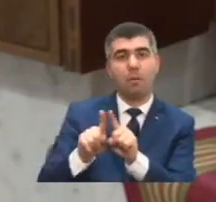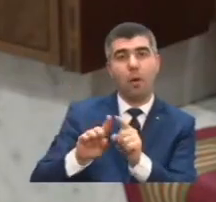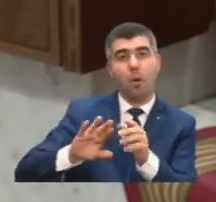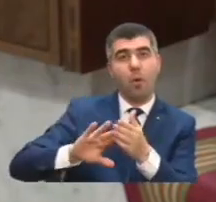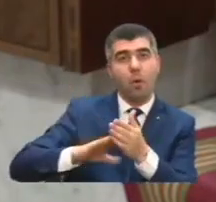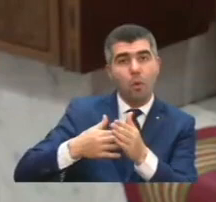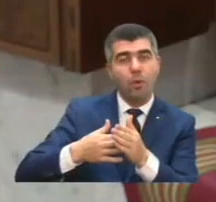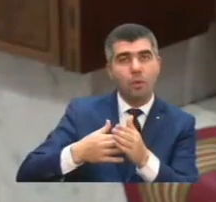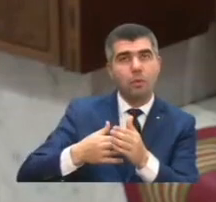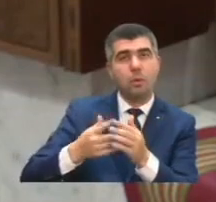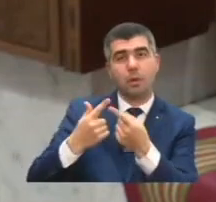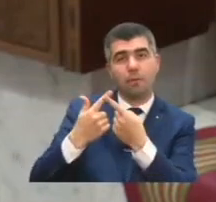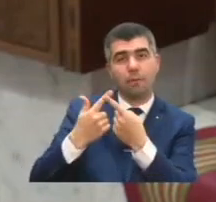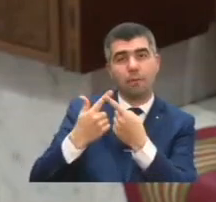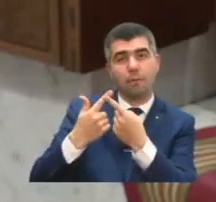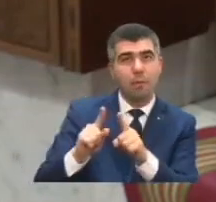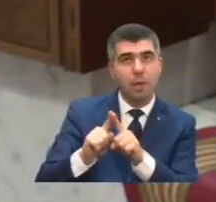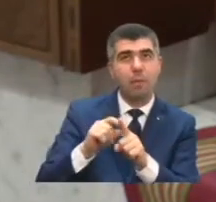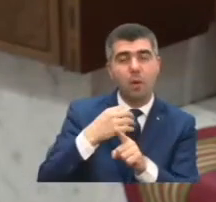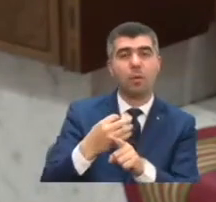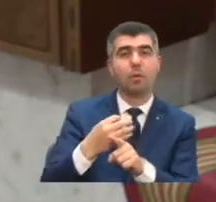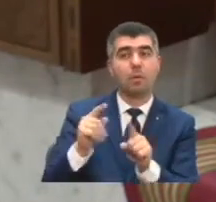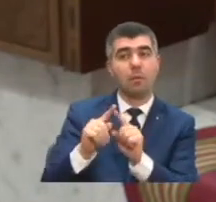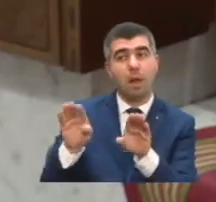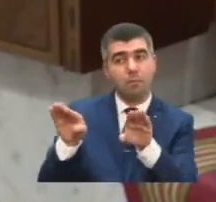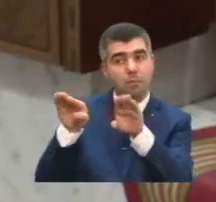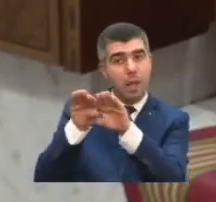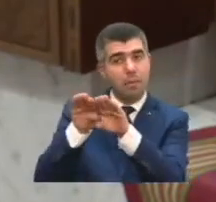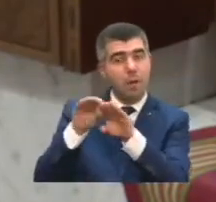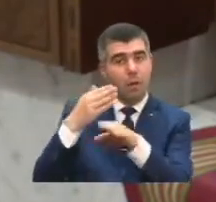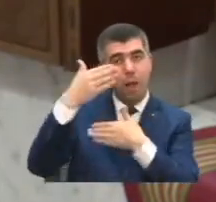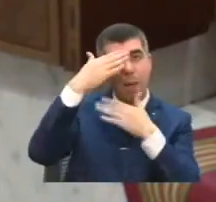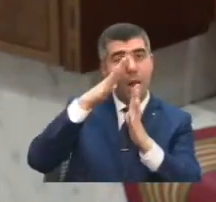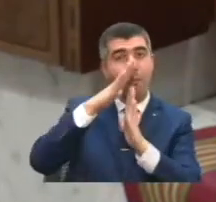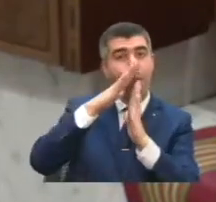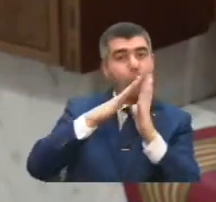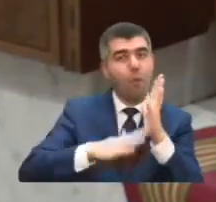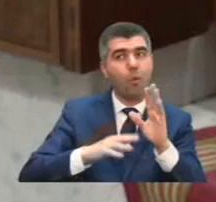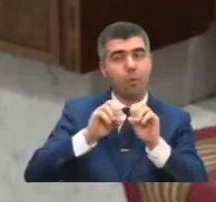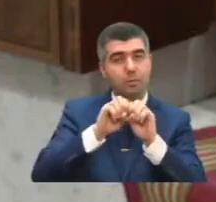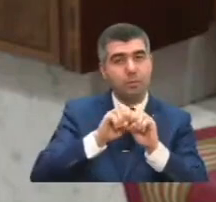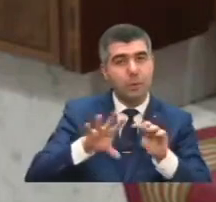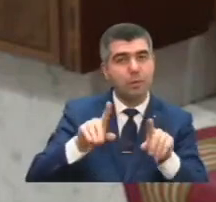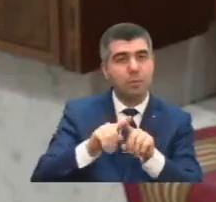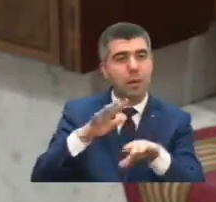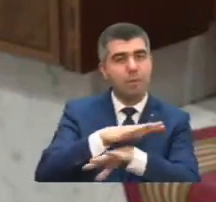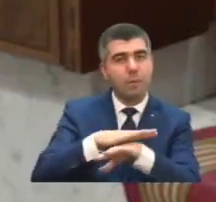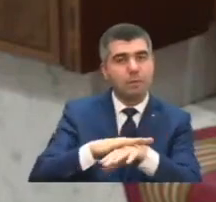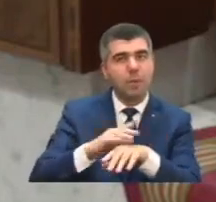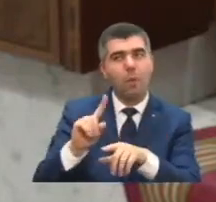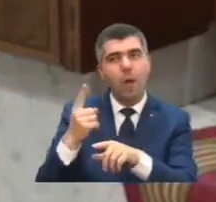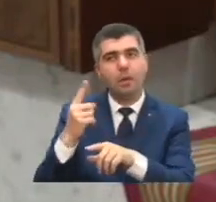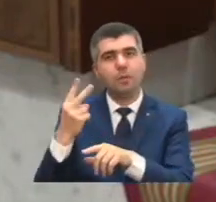يمكن تكون فيها الطرق التي تحدثت انا، ولكن العداله المجاليه تنديروا مؤشرات وتنقولوا كل جهة تأخذ الحد ديالها.